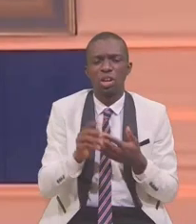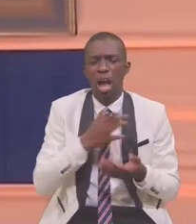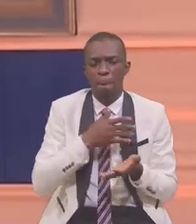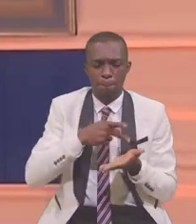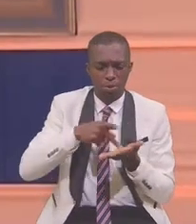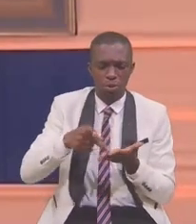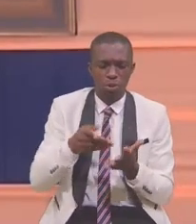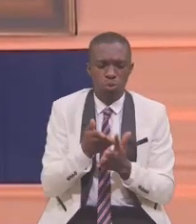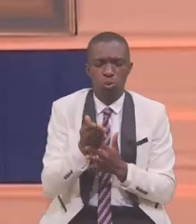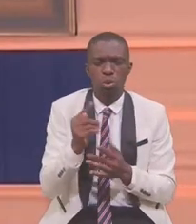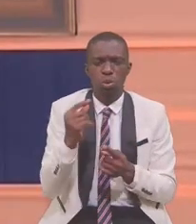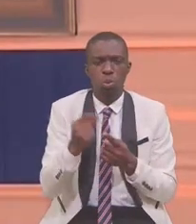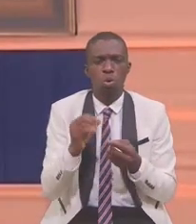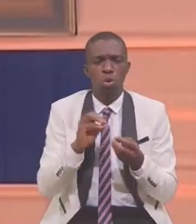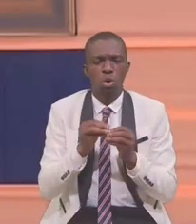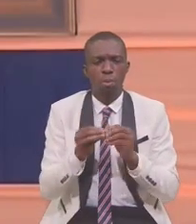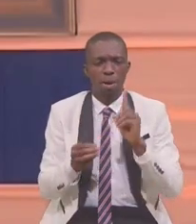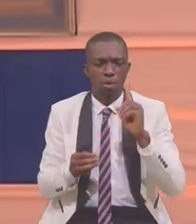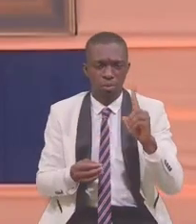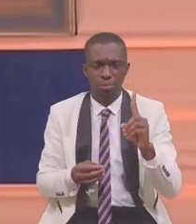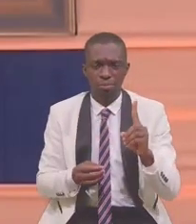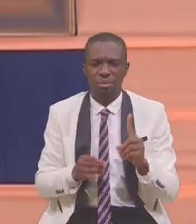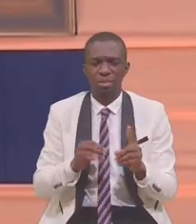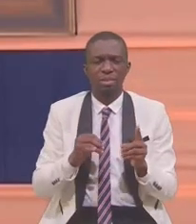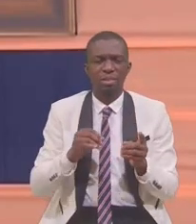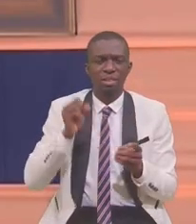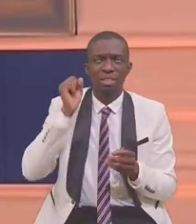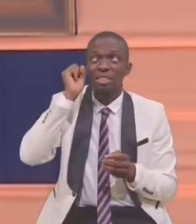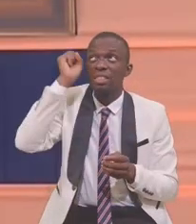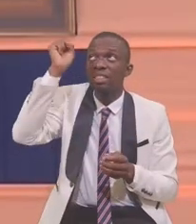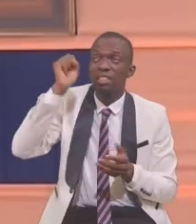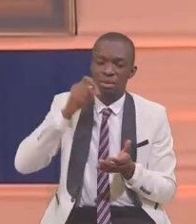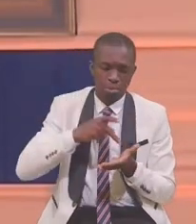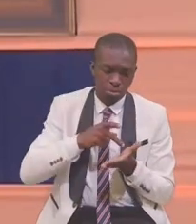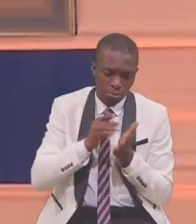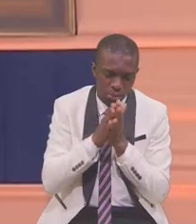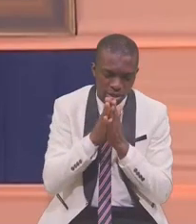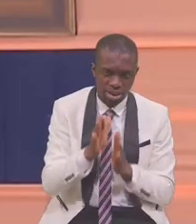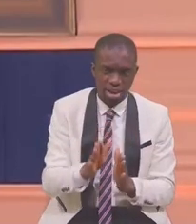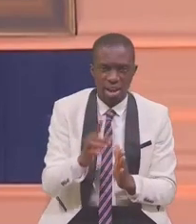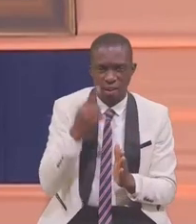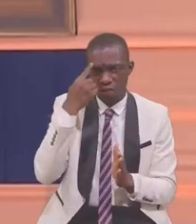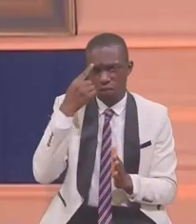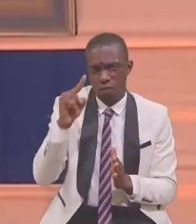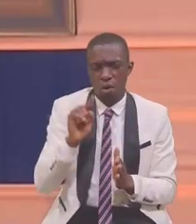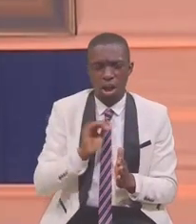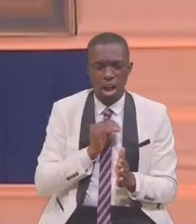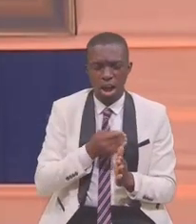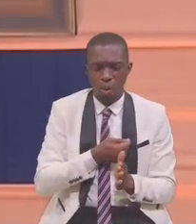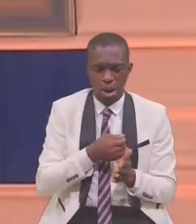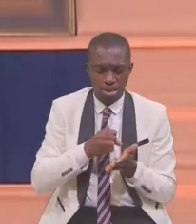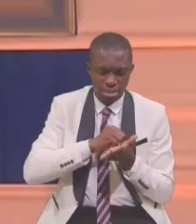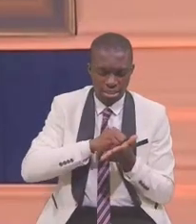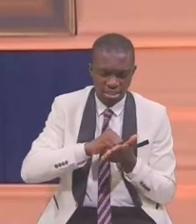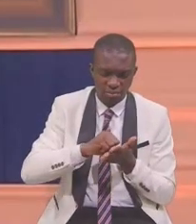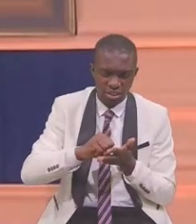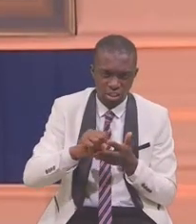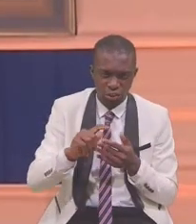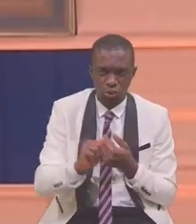1. Sa prière pour notre sanctification. Sa prière pour notre